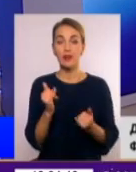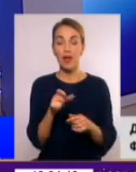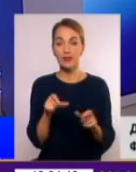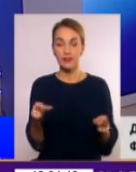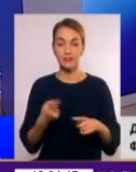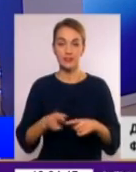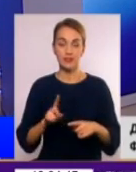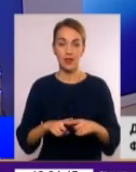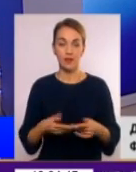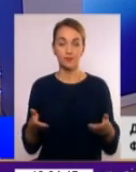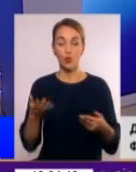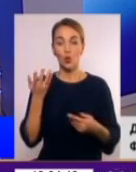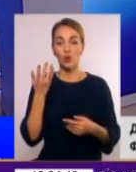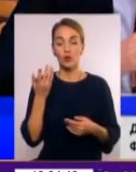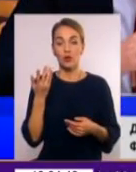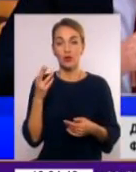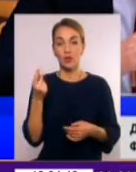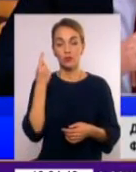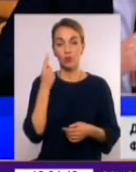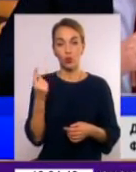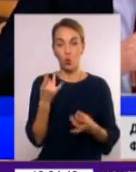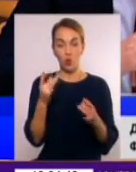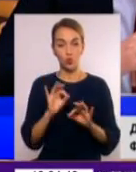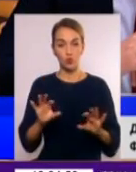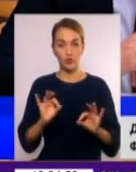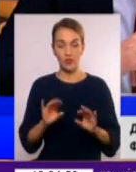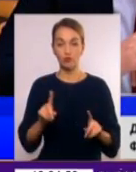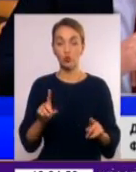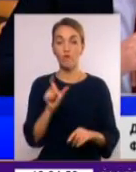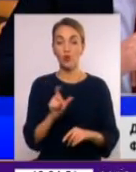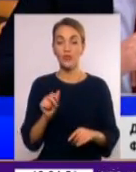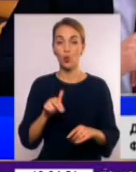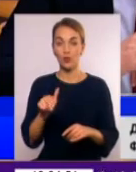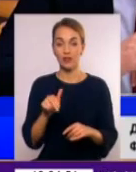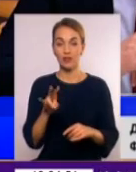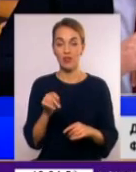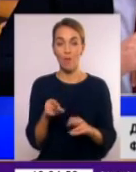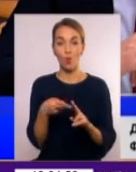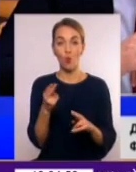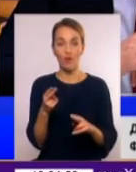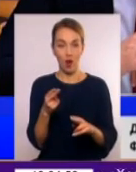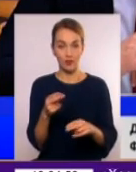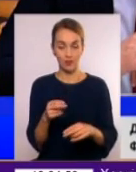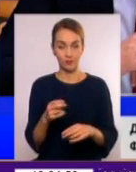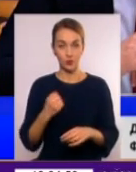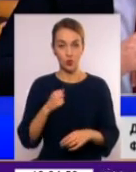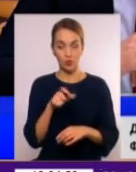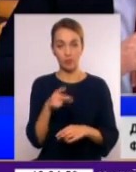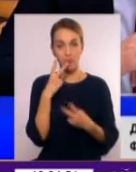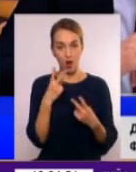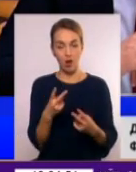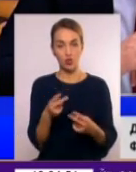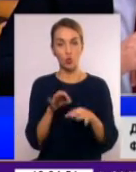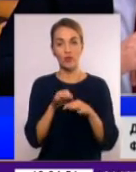це, коли я одного разу розповідав, що вони ходили на полювання, солдати, мені казали, бачите,